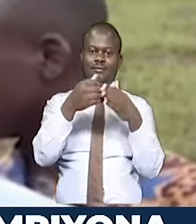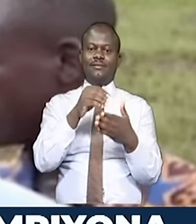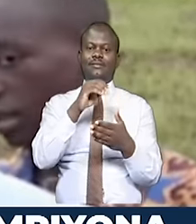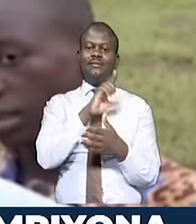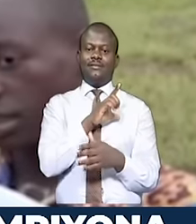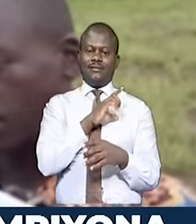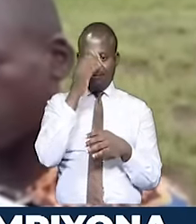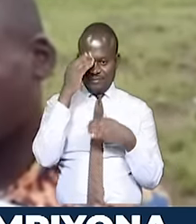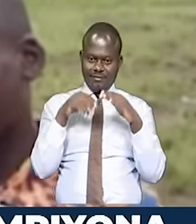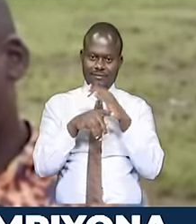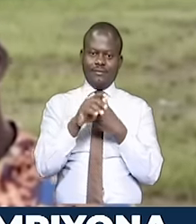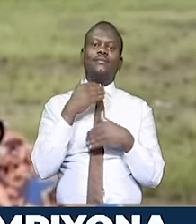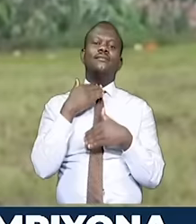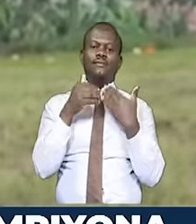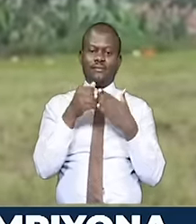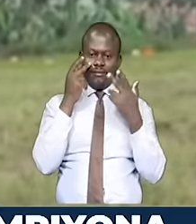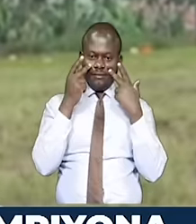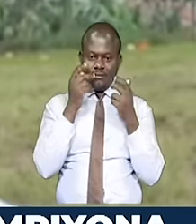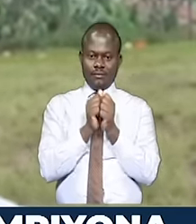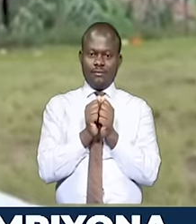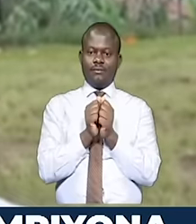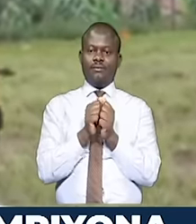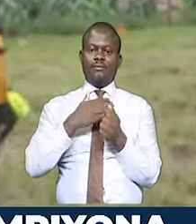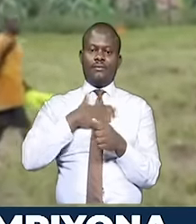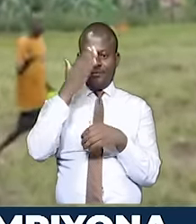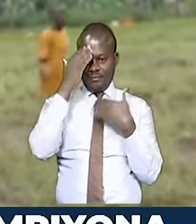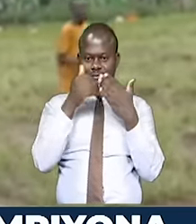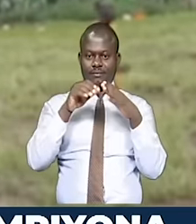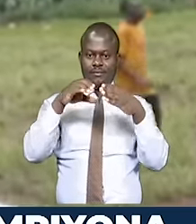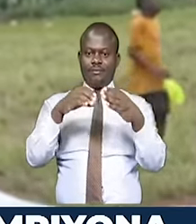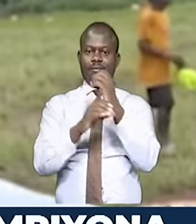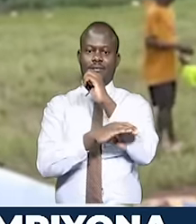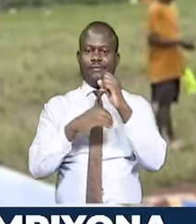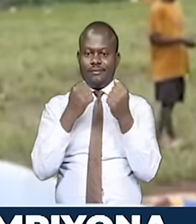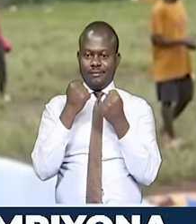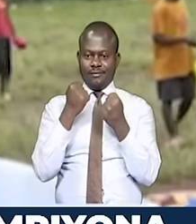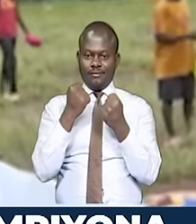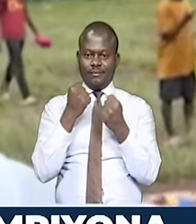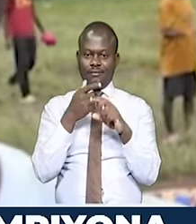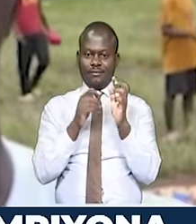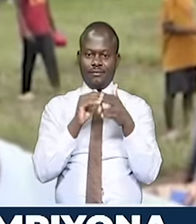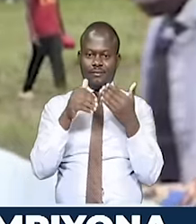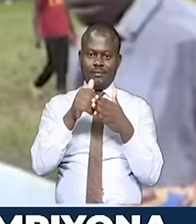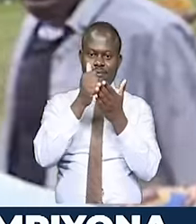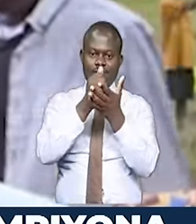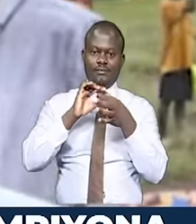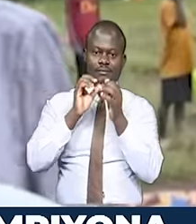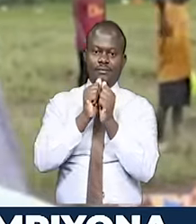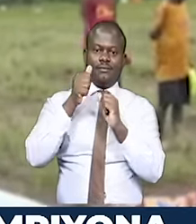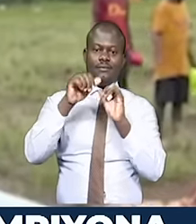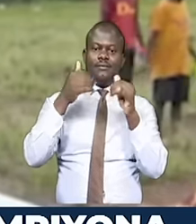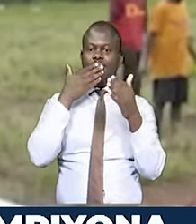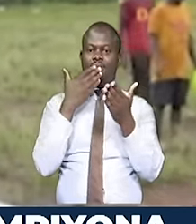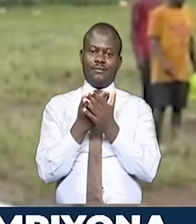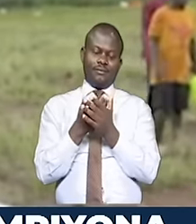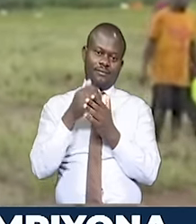cyane kugira ngo nsinde icyo gitego bashakaga tukibone ibintu nishimiye cyane kuko naho n'ikipe ikomeye ifite abakinnyi bakomeye nafatanyije nayo rero turakina neza ngo